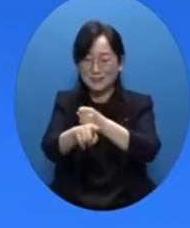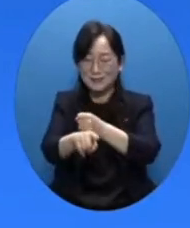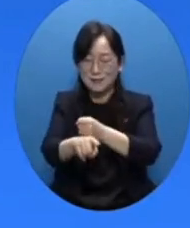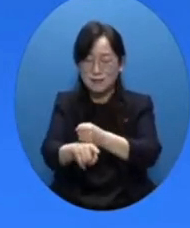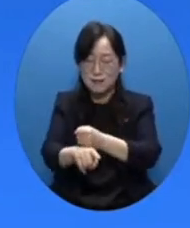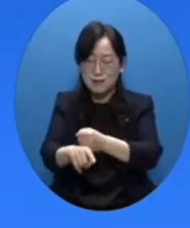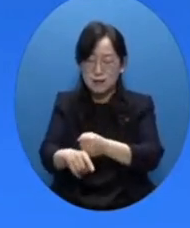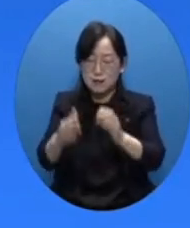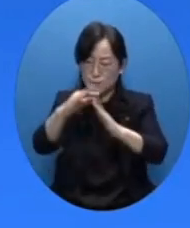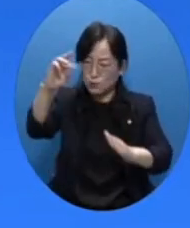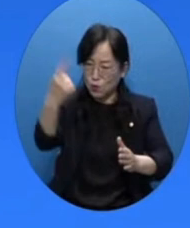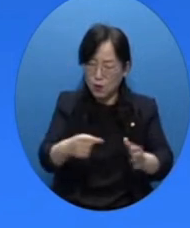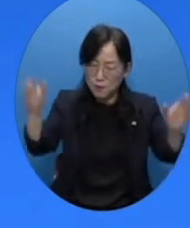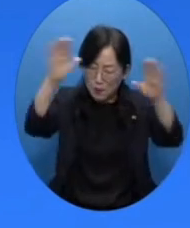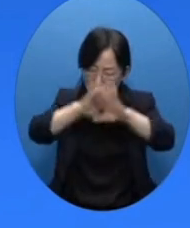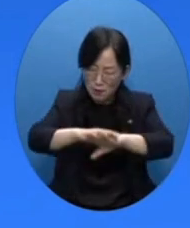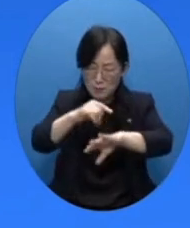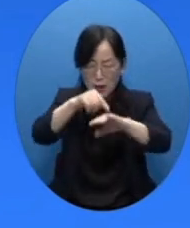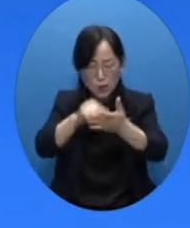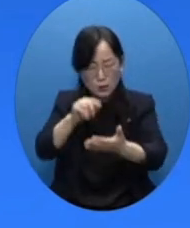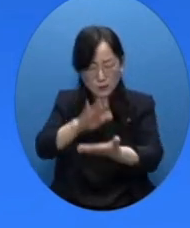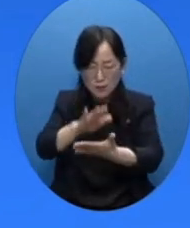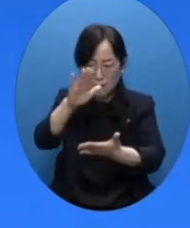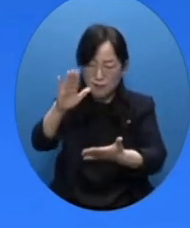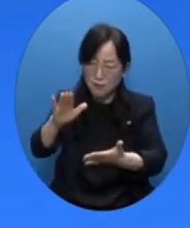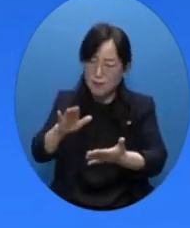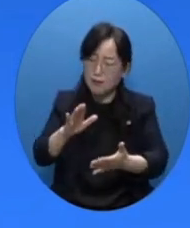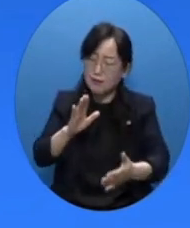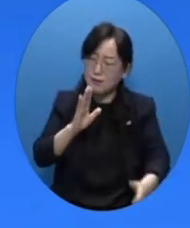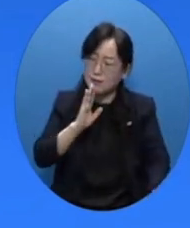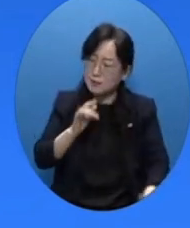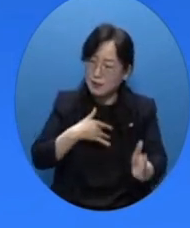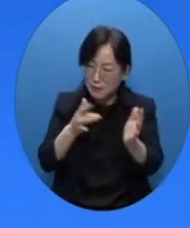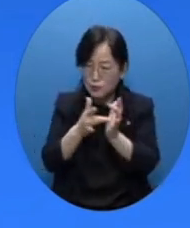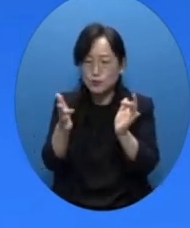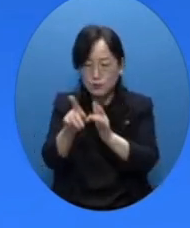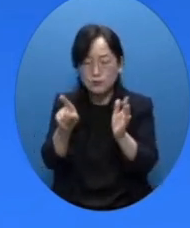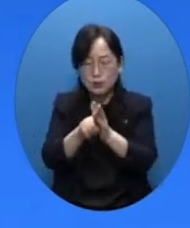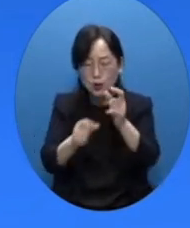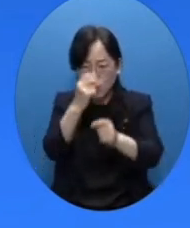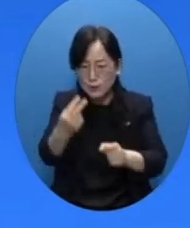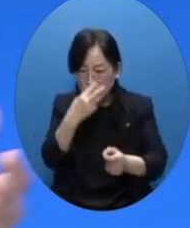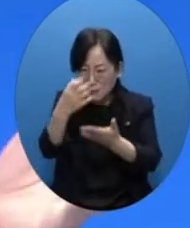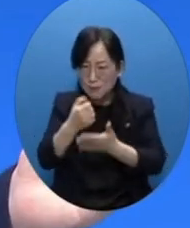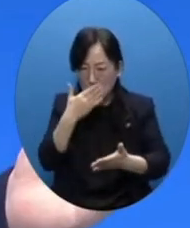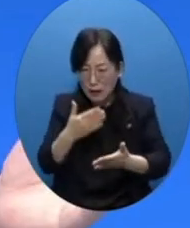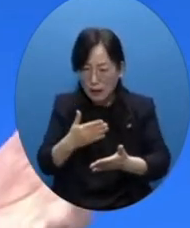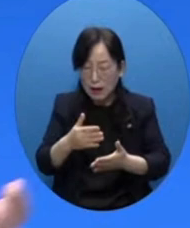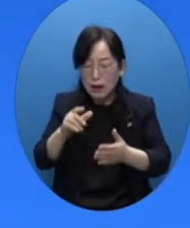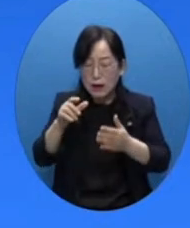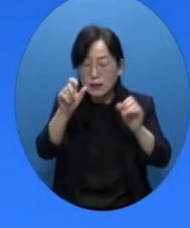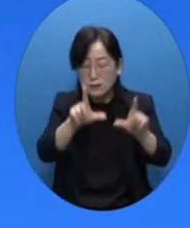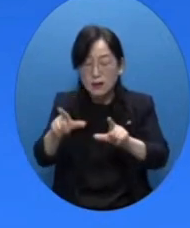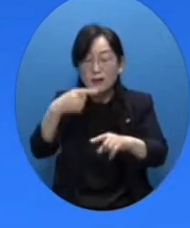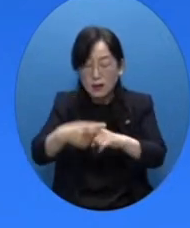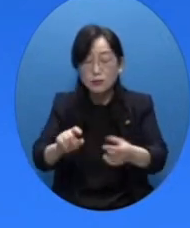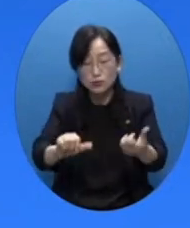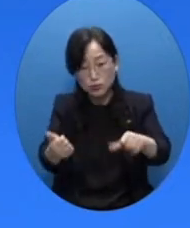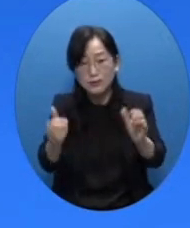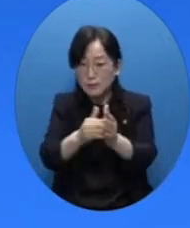맘에 뜨거워지면서 예수님을 믿으면 내게 여선생이 많은 구나 이상의 그냥 지나가는 생이 아니구나